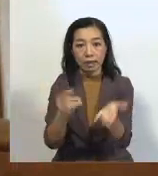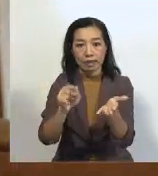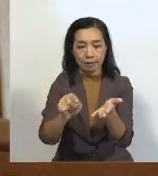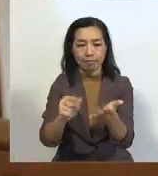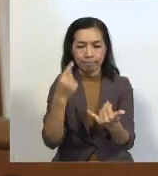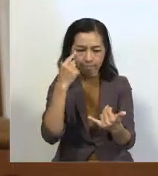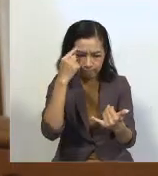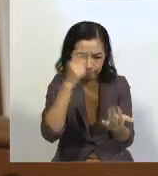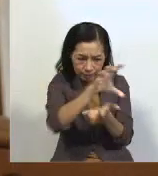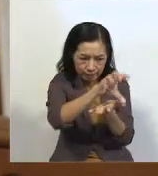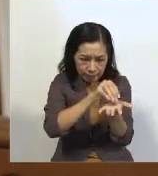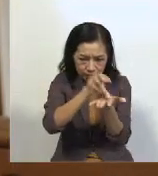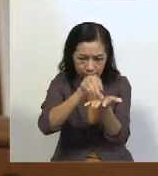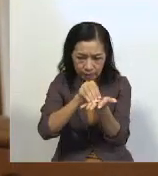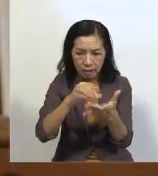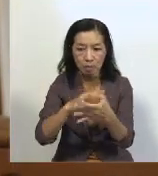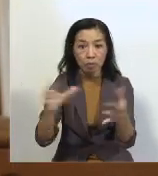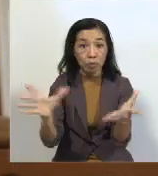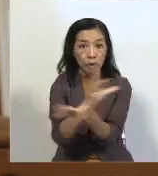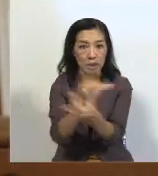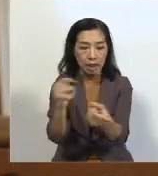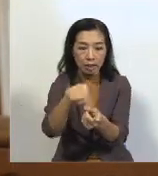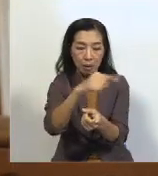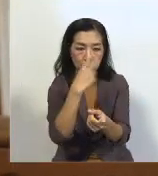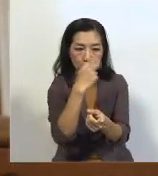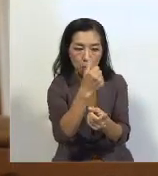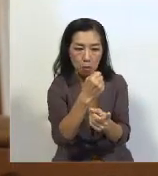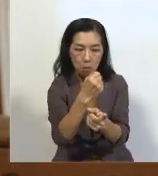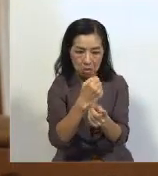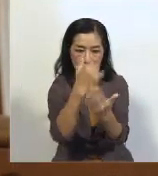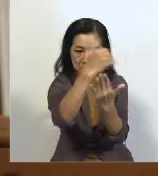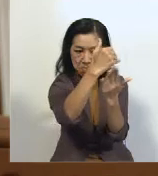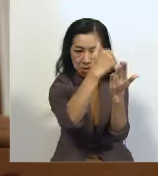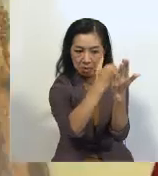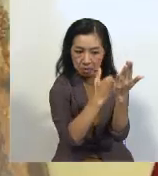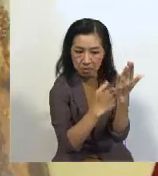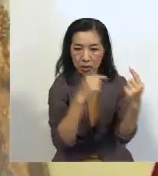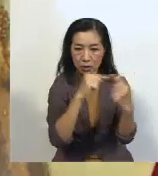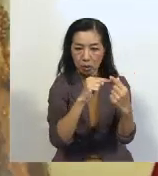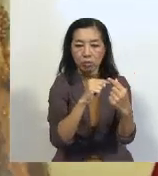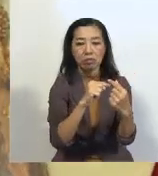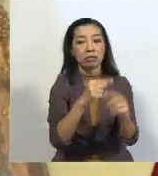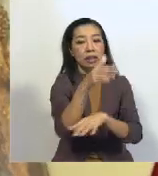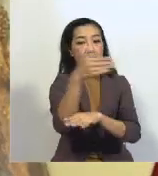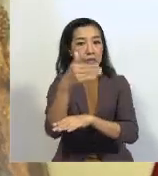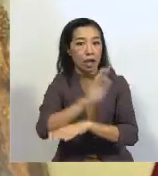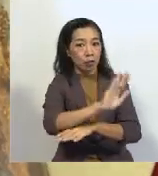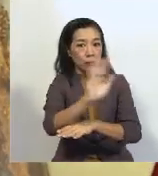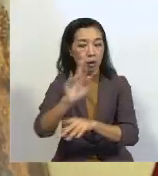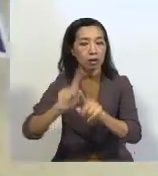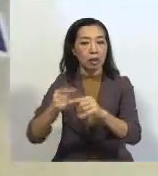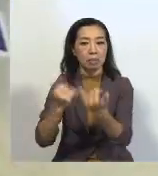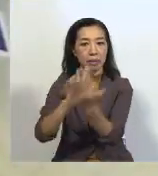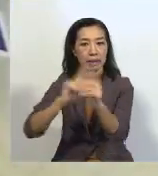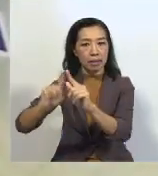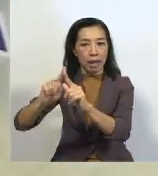กวัฒมรดกวัฒนธรรมในระดับชาติมาแล้วกว่า300รายการนะครับรวม6ประเทศสำหรับประเทศไทยอย่างเช่น